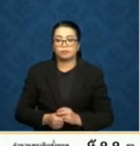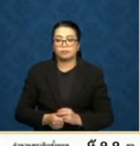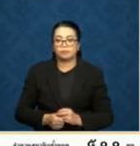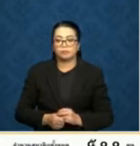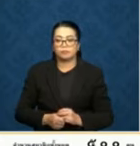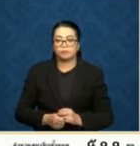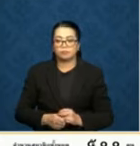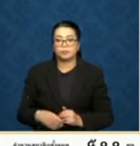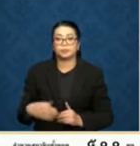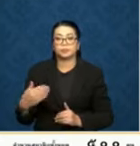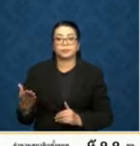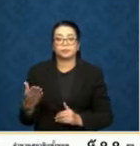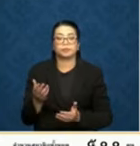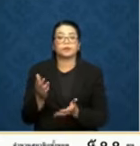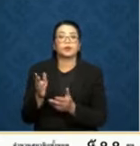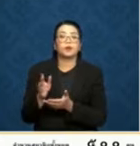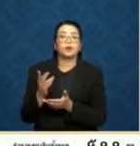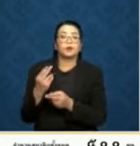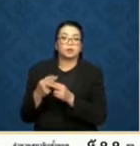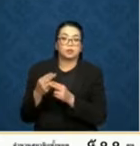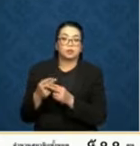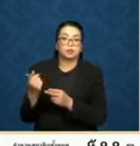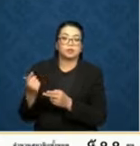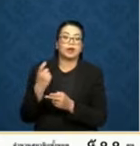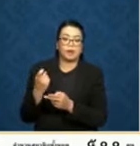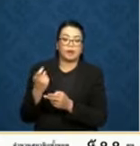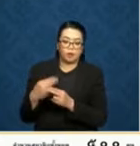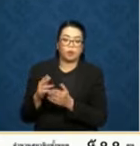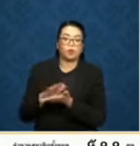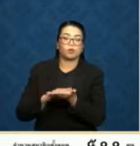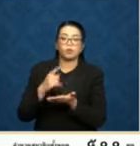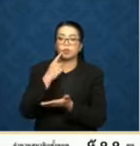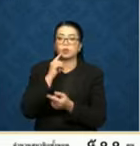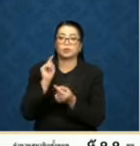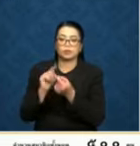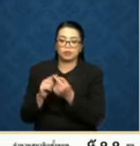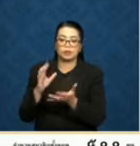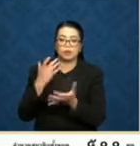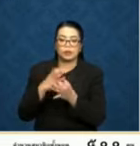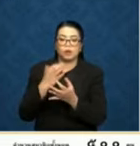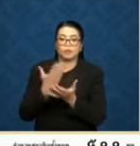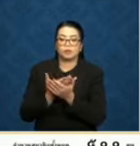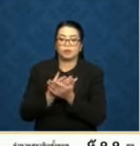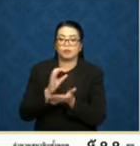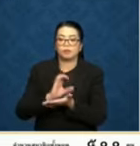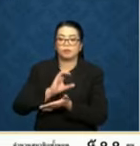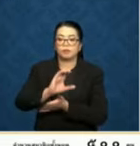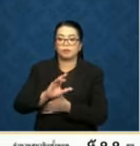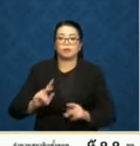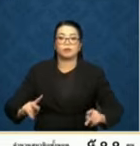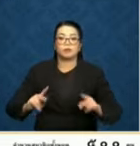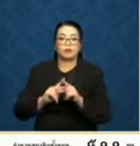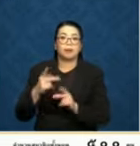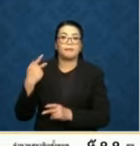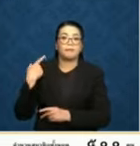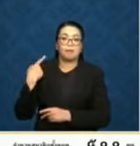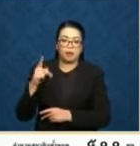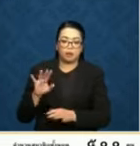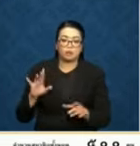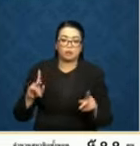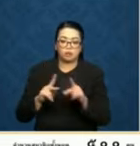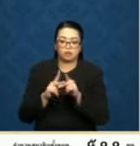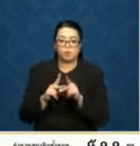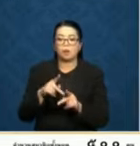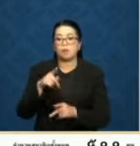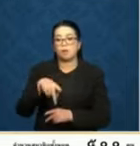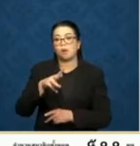ท่านกันวีศึบแง ขอภัที่เอยนามเกี่ยวกับเรื่องงบประมาณของสำนกปลัดของกระสวงพอมทที่ให้ความสำคัญ